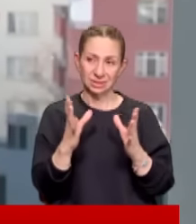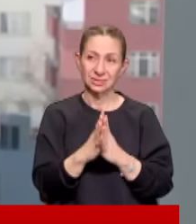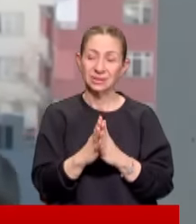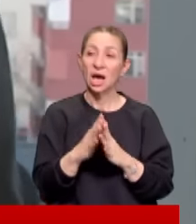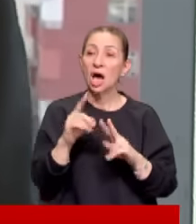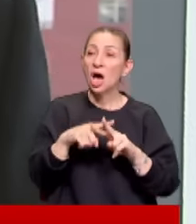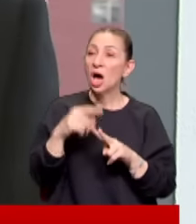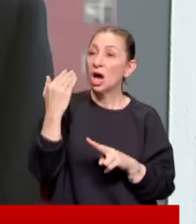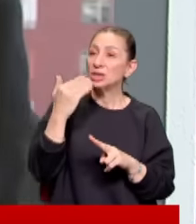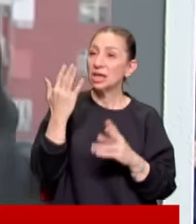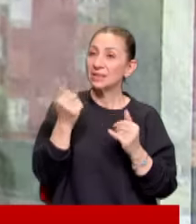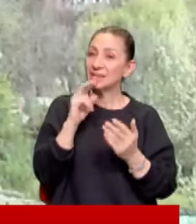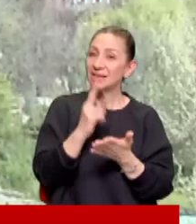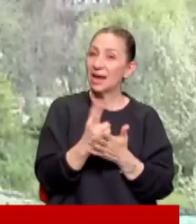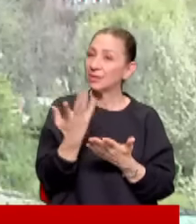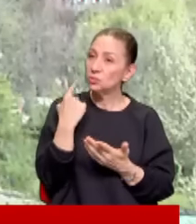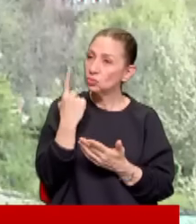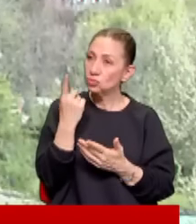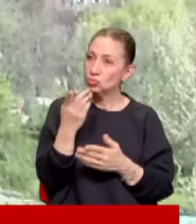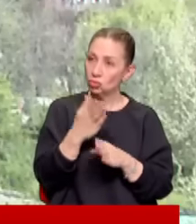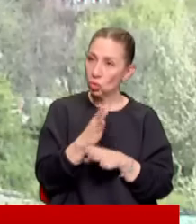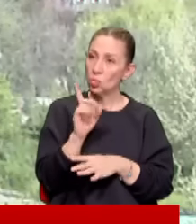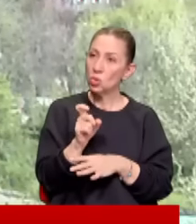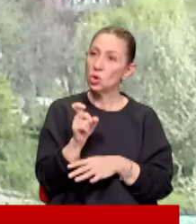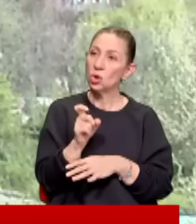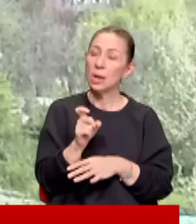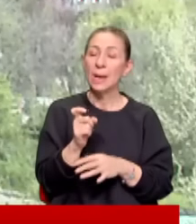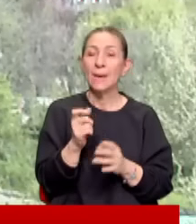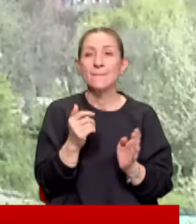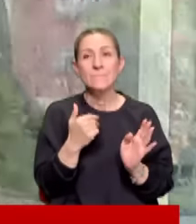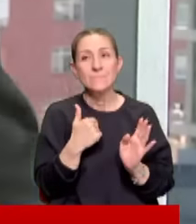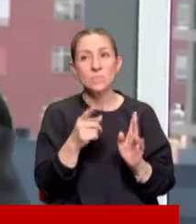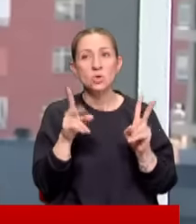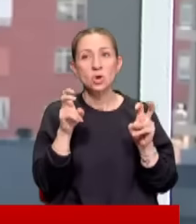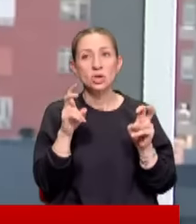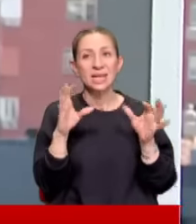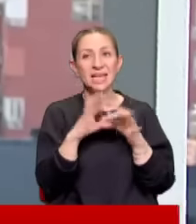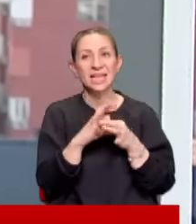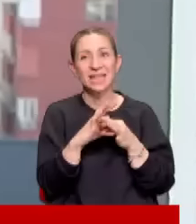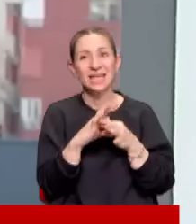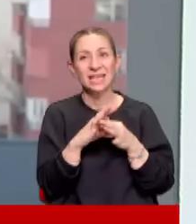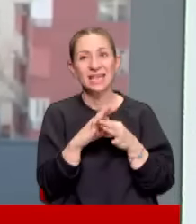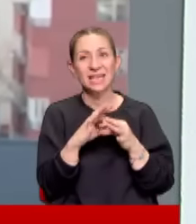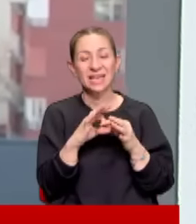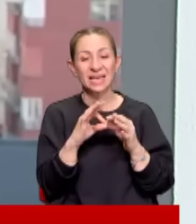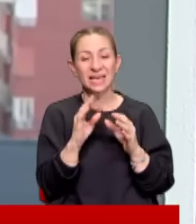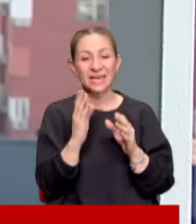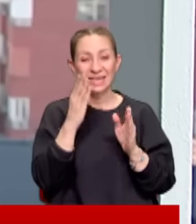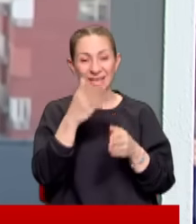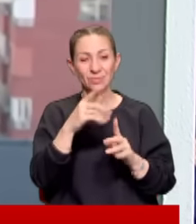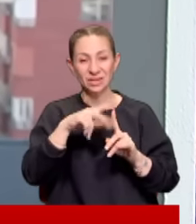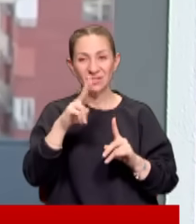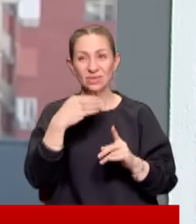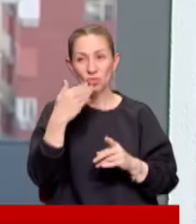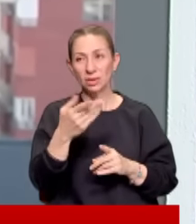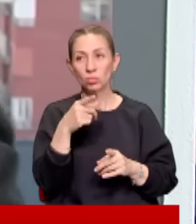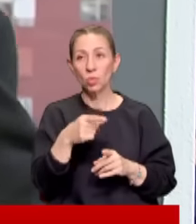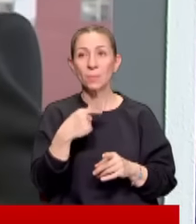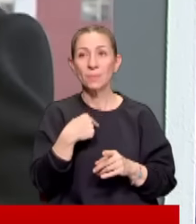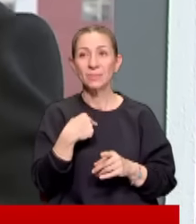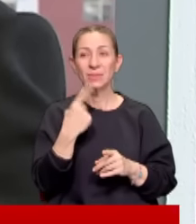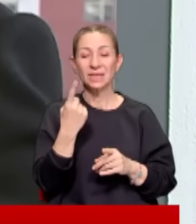kararlıyız. Akşener'in aldığı karara ne dersiniz? Doğru buluyor musunuz? Vallahi bu konuya ilişkin ben katıldığım programda da ifade ettiğim şu. Bu